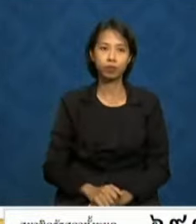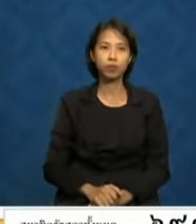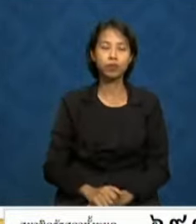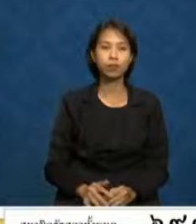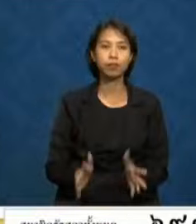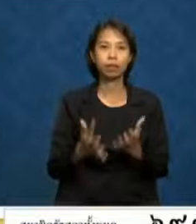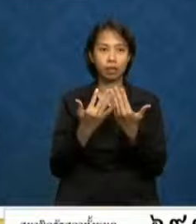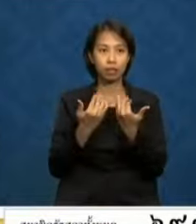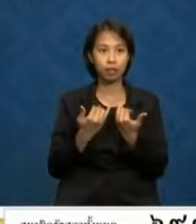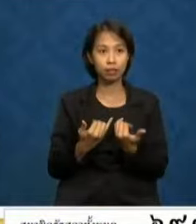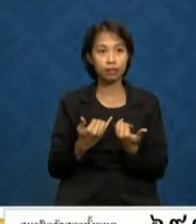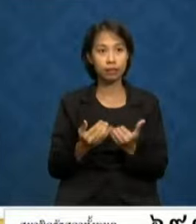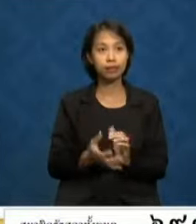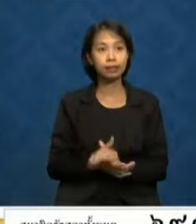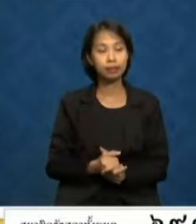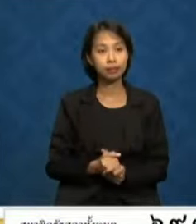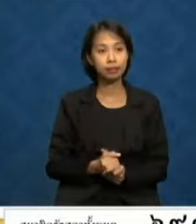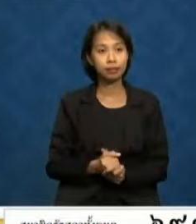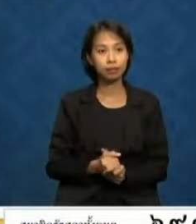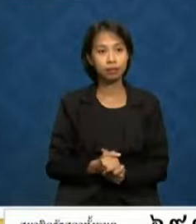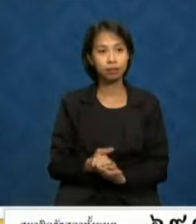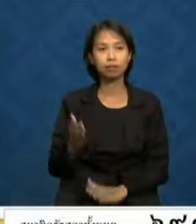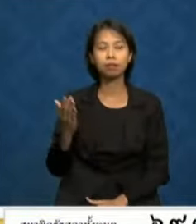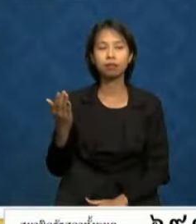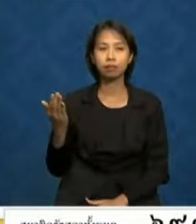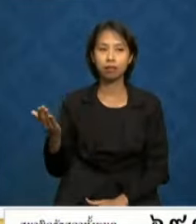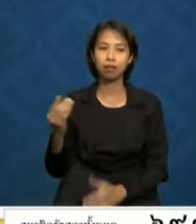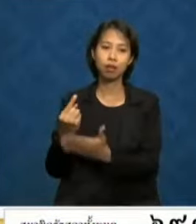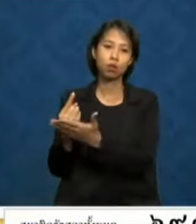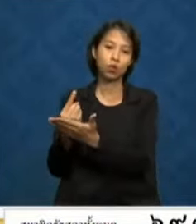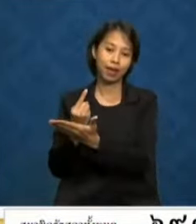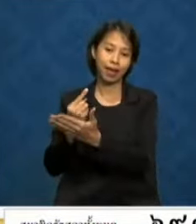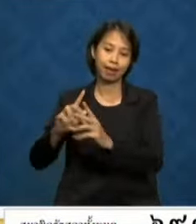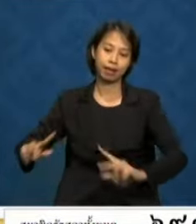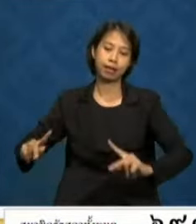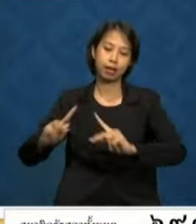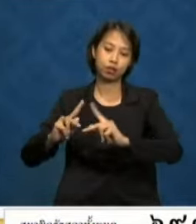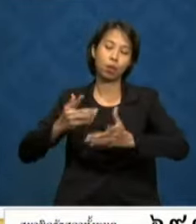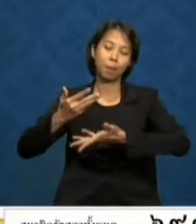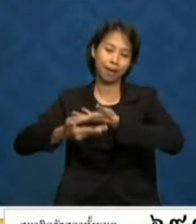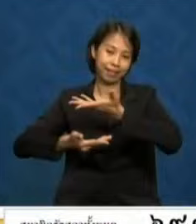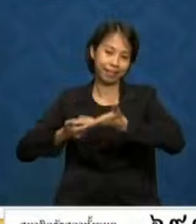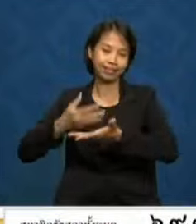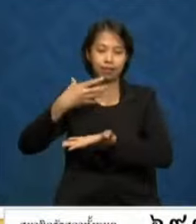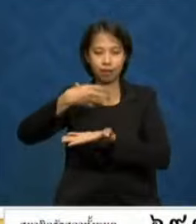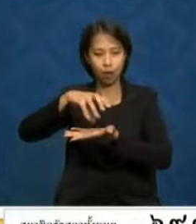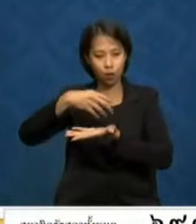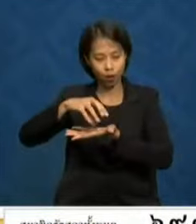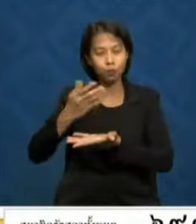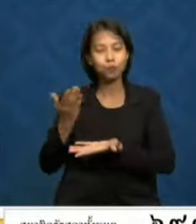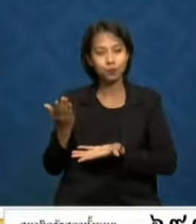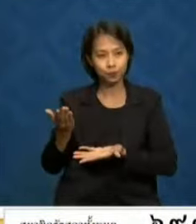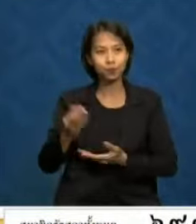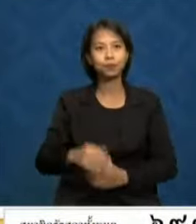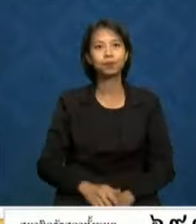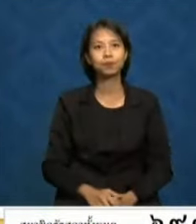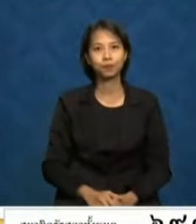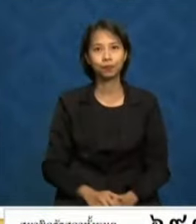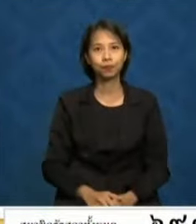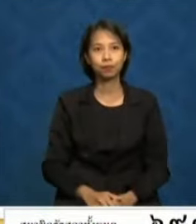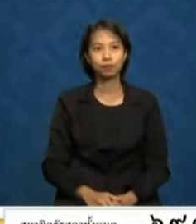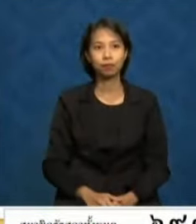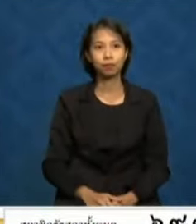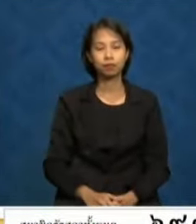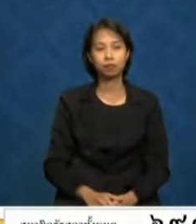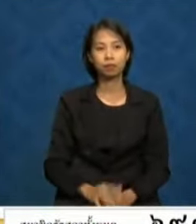ขออนุญาตให้ทางท่านผู้แทนกระทรวงพาณิชย์นะคะนำเสนอในประเด็นที่เกี่ยวข้องต่อไปค่ะเชิญค ่ ะ ครับก่อน